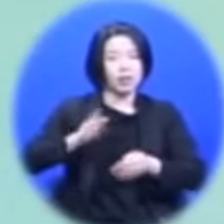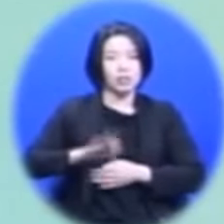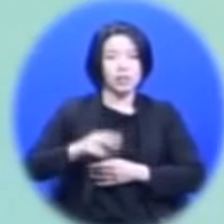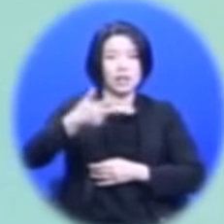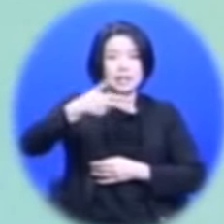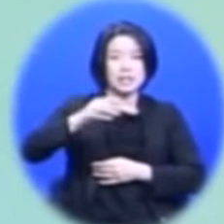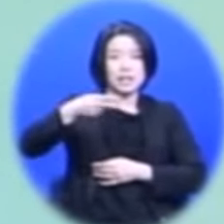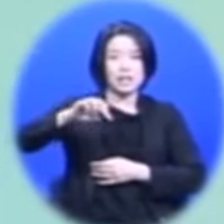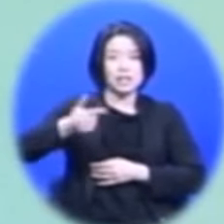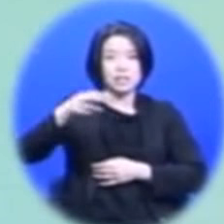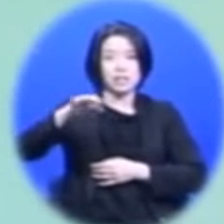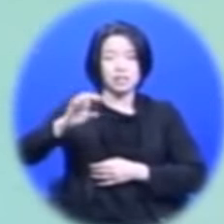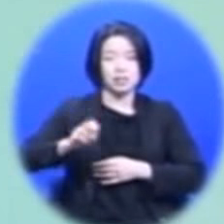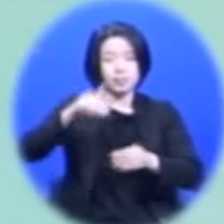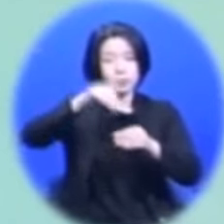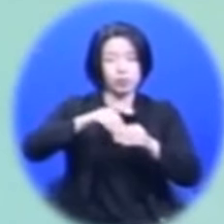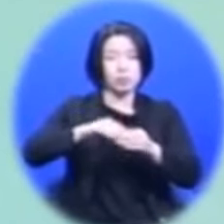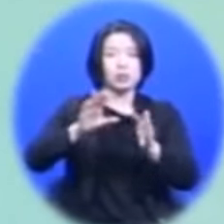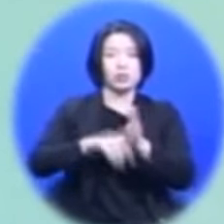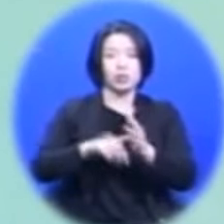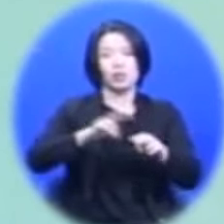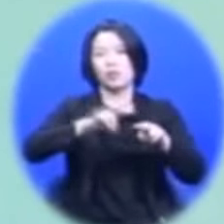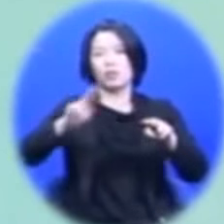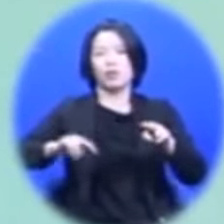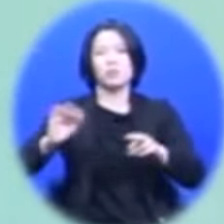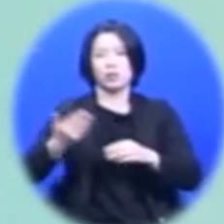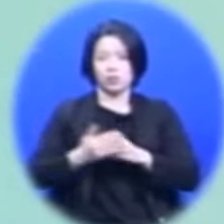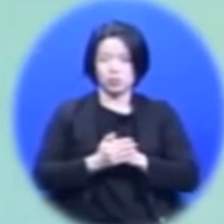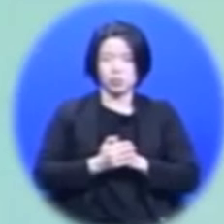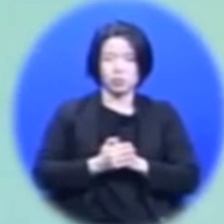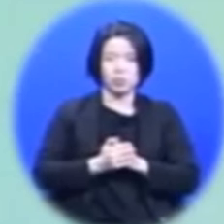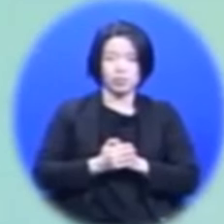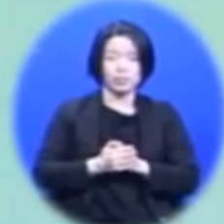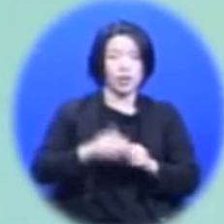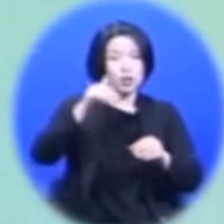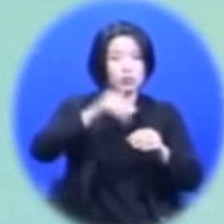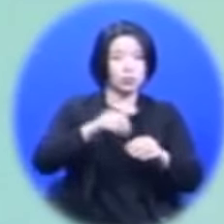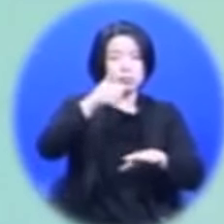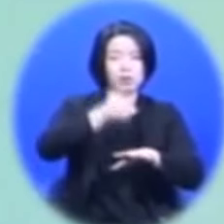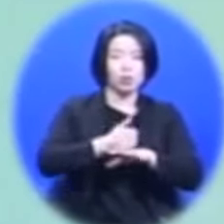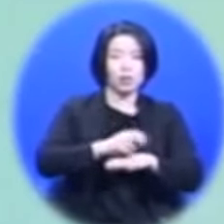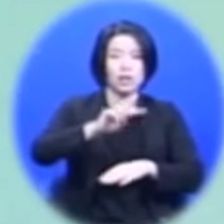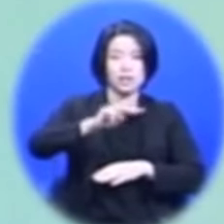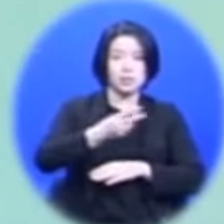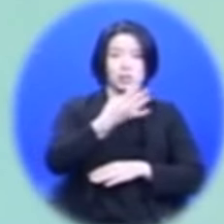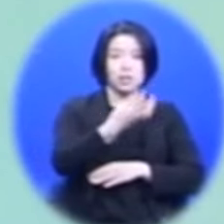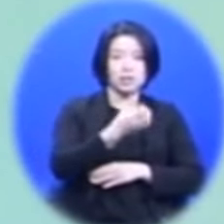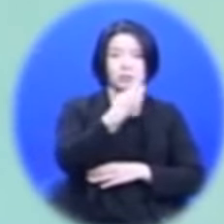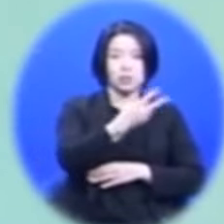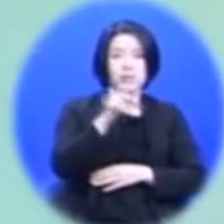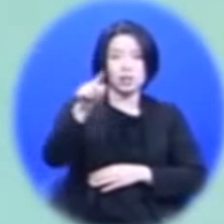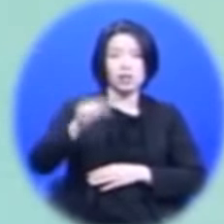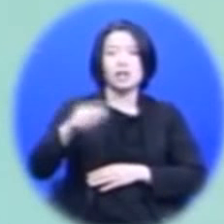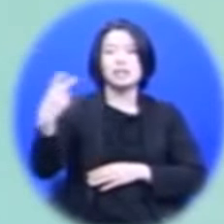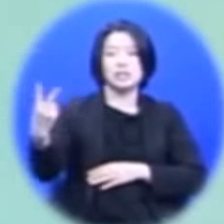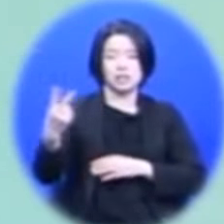때 그만 사임하게 됐어요. 투표 결과가 243대